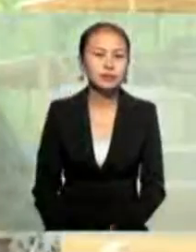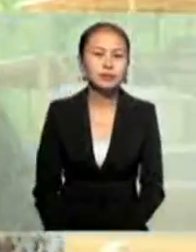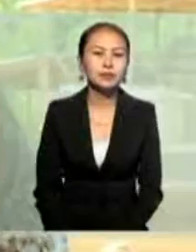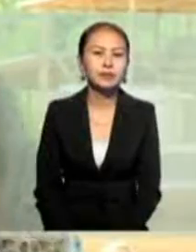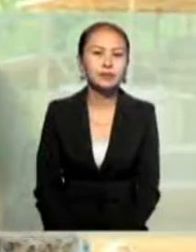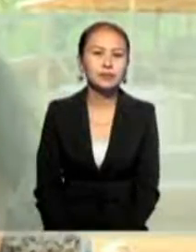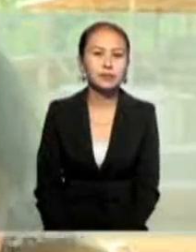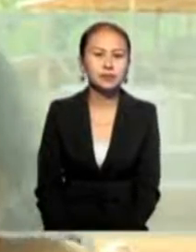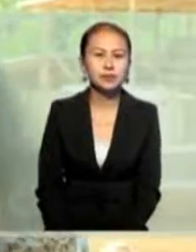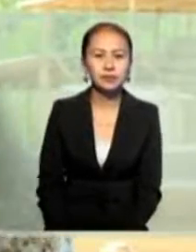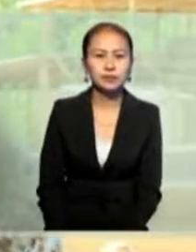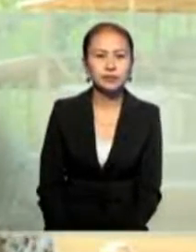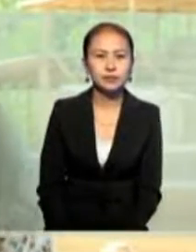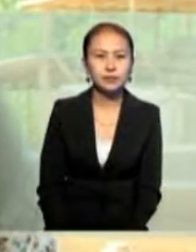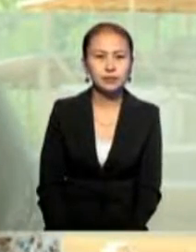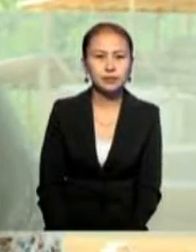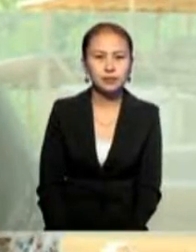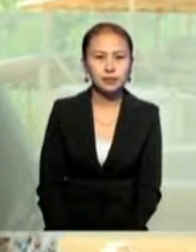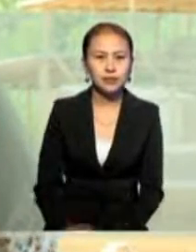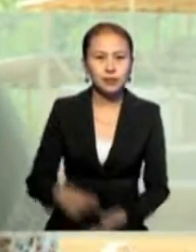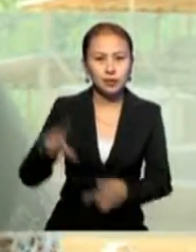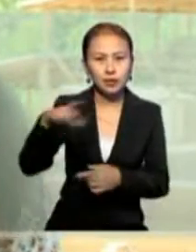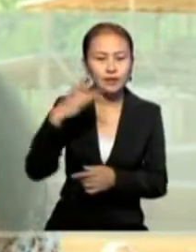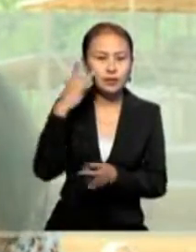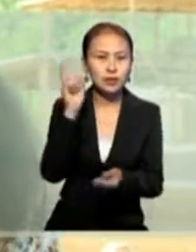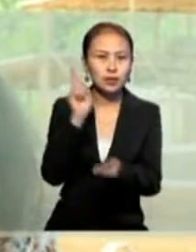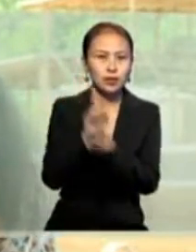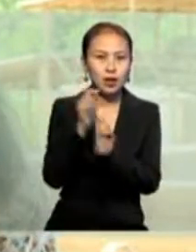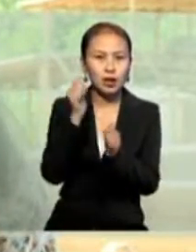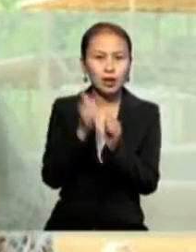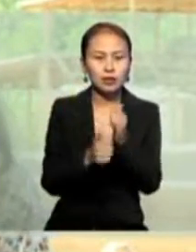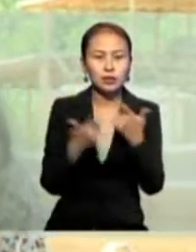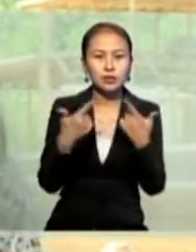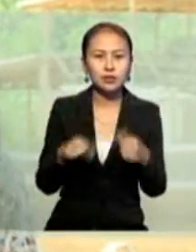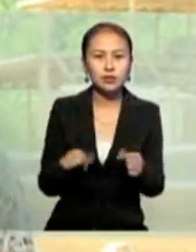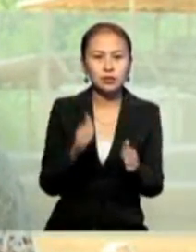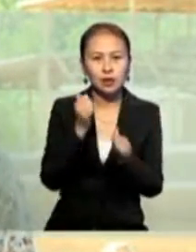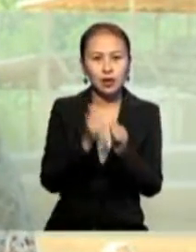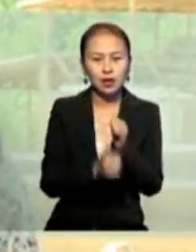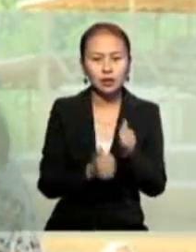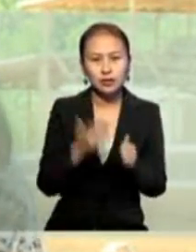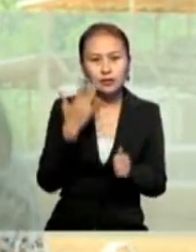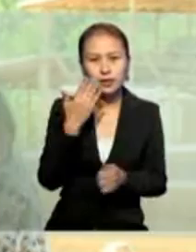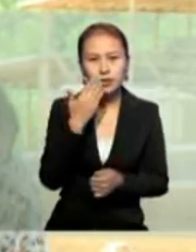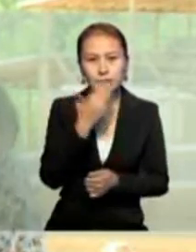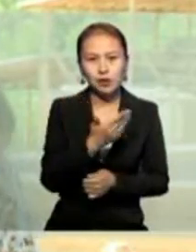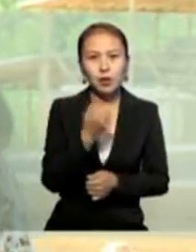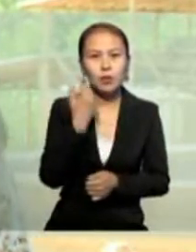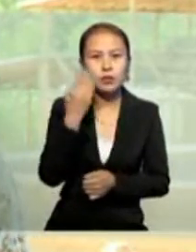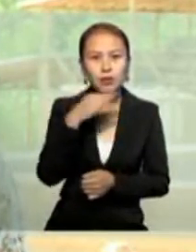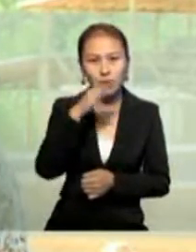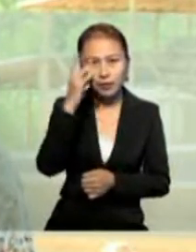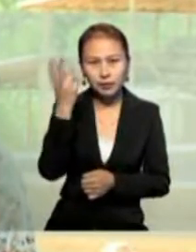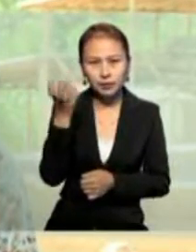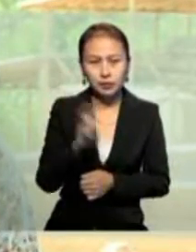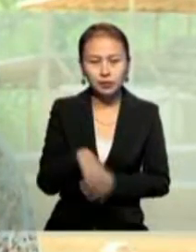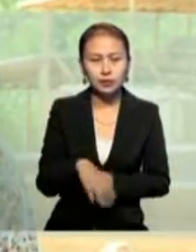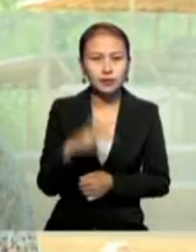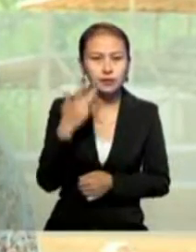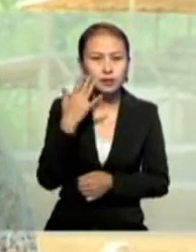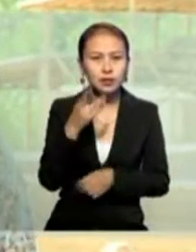жолмен келетін ғой. Со алдынан күтіп алатын күніге сұрайды енді. Әкем қаны, әкем қашан келеді? Қайда кетті әкем